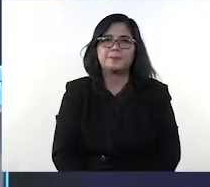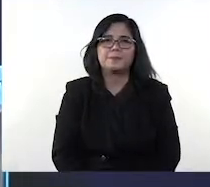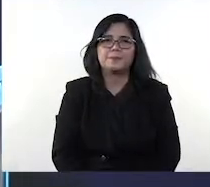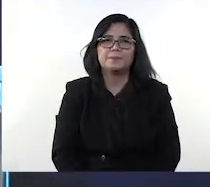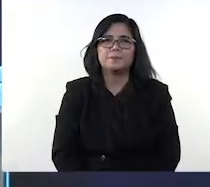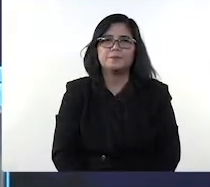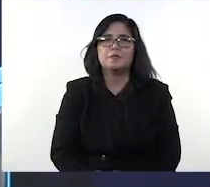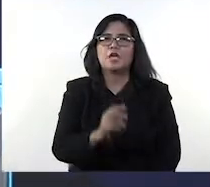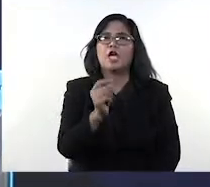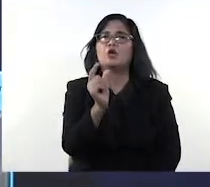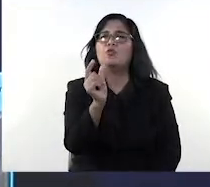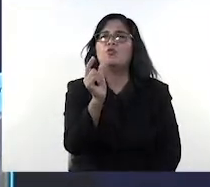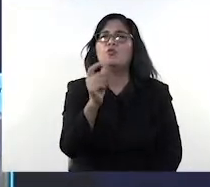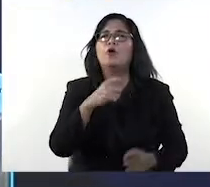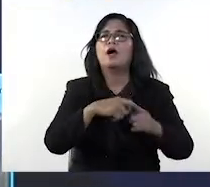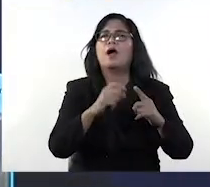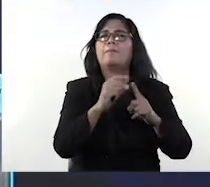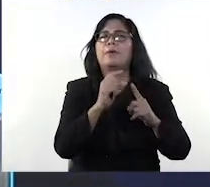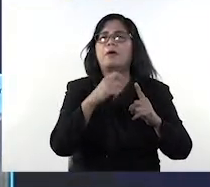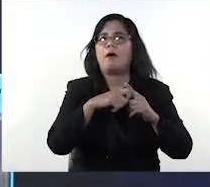Hai RUU KPK gadu-gadu